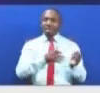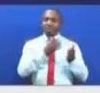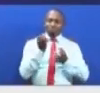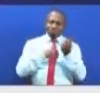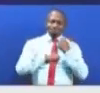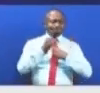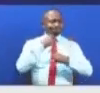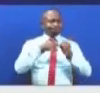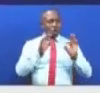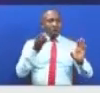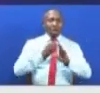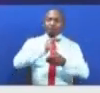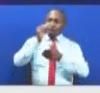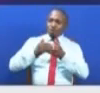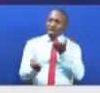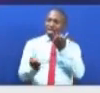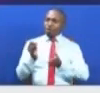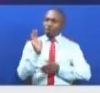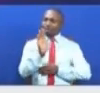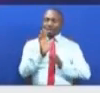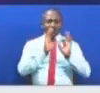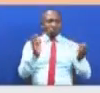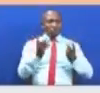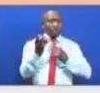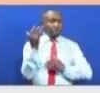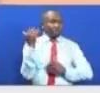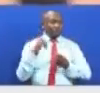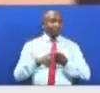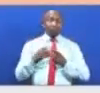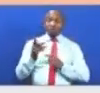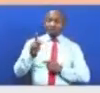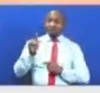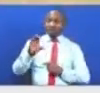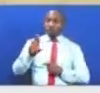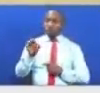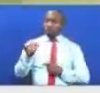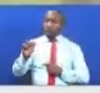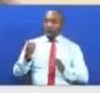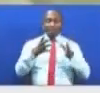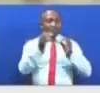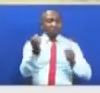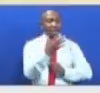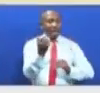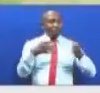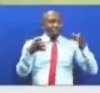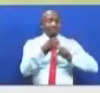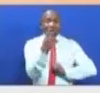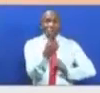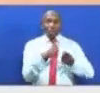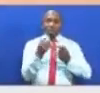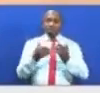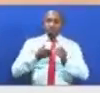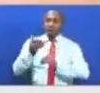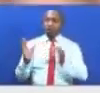cha kama siku za nyuma. Kichuya anayekipiga na wanamsimbazi alipoteza namba kwenye kikosi cha kwanza cha timu hiyo tangu ajiunge na